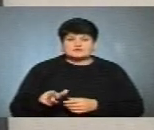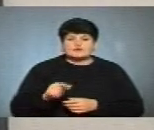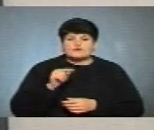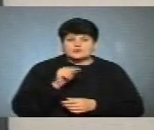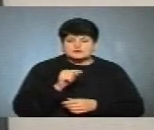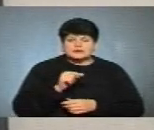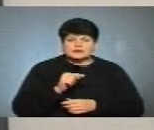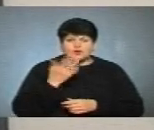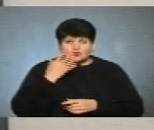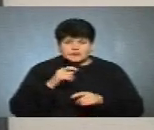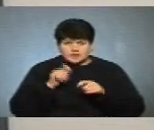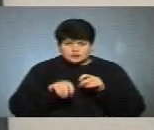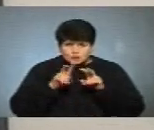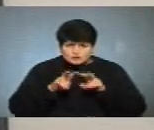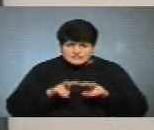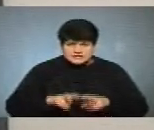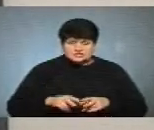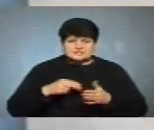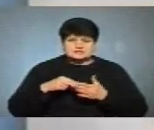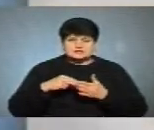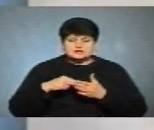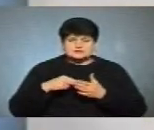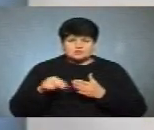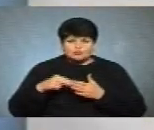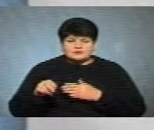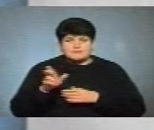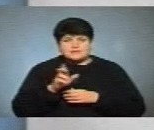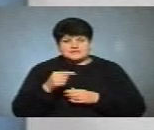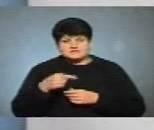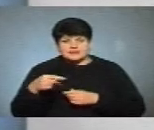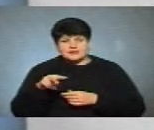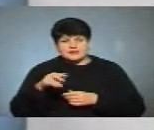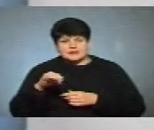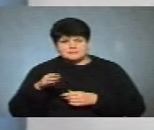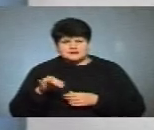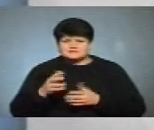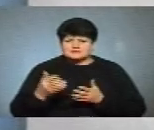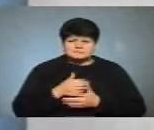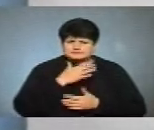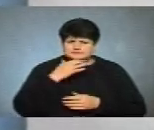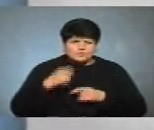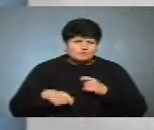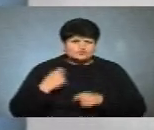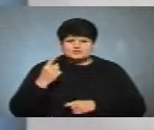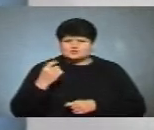коли досліджували закупівлі з березня по липень в нашій області, то виявили масу порушень, близько